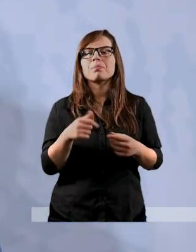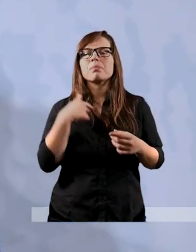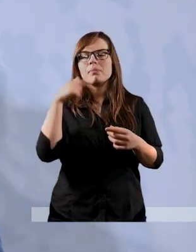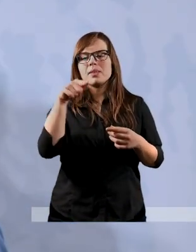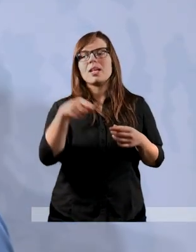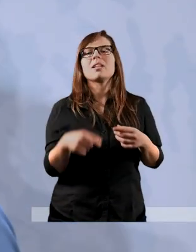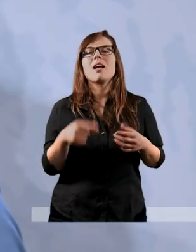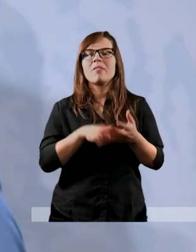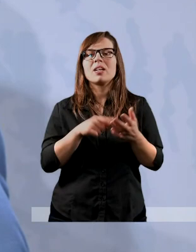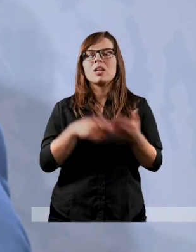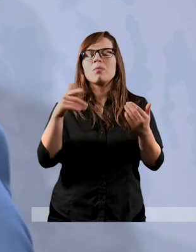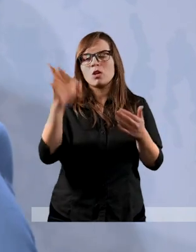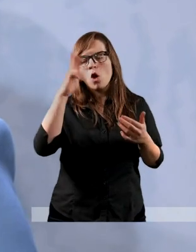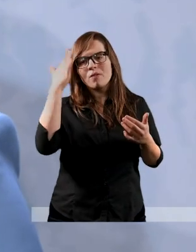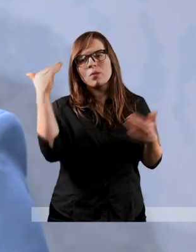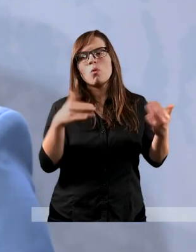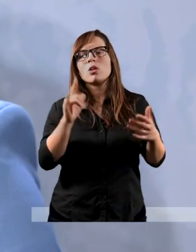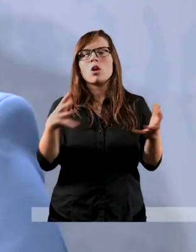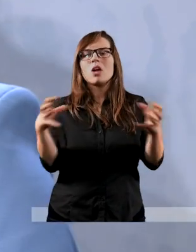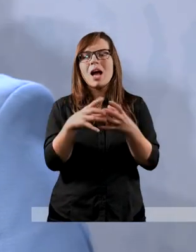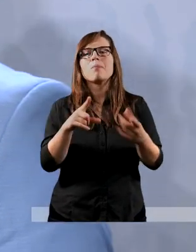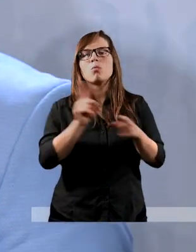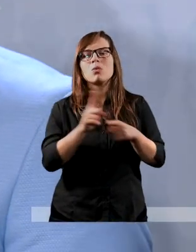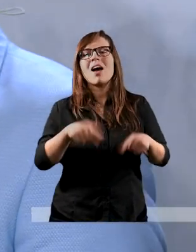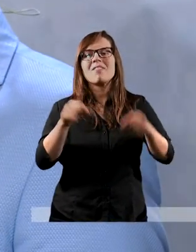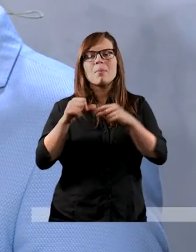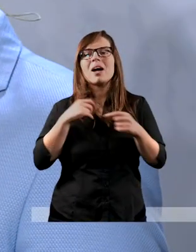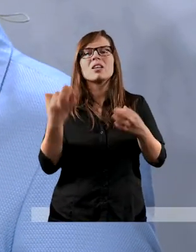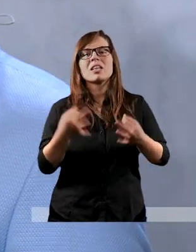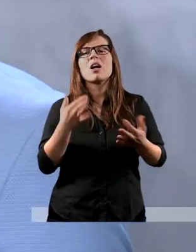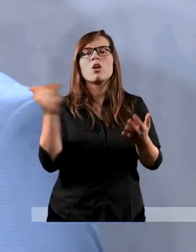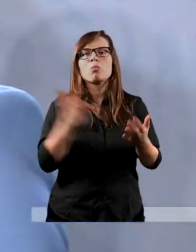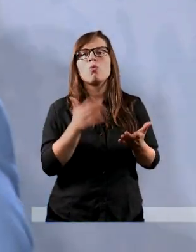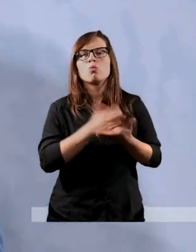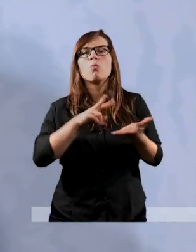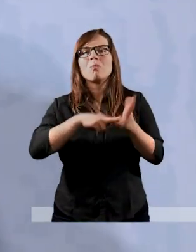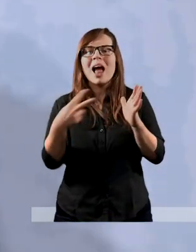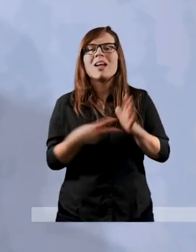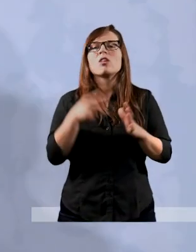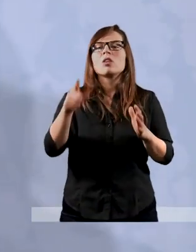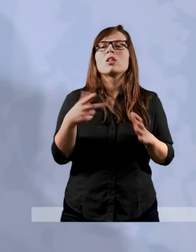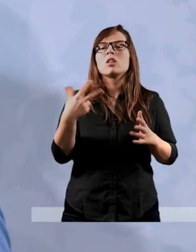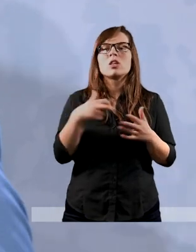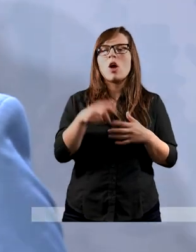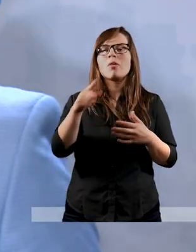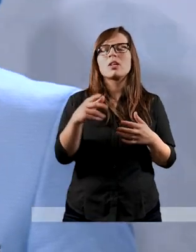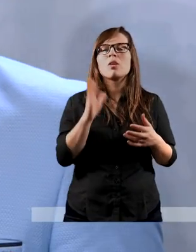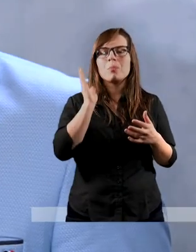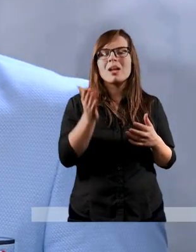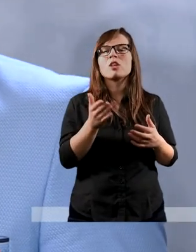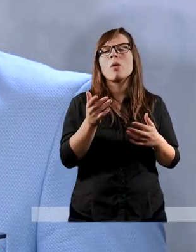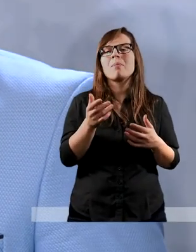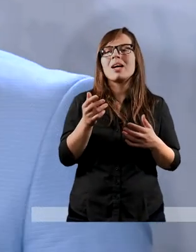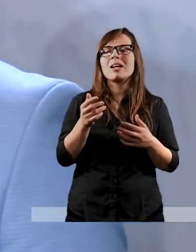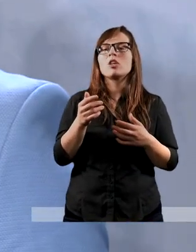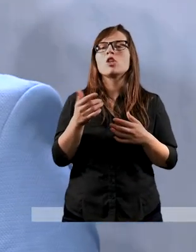info@najbliżejbogabyć.pl i wtedy kto wie, może razem się gdzieś tam wybierzemy, ale to na pewno teraz już musimy planować tą wyprawę. Nie będzie to wyprawa luksusowa,